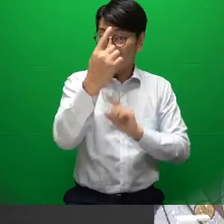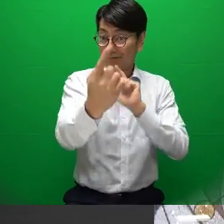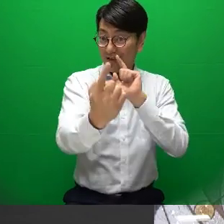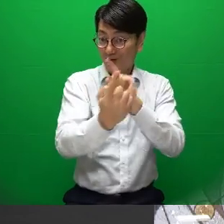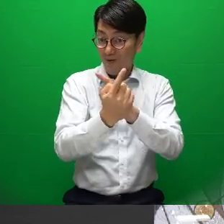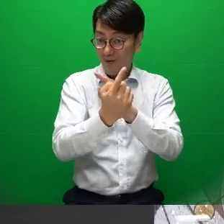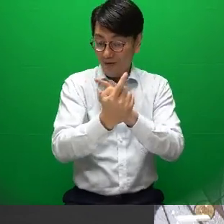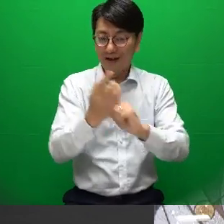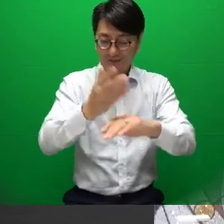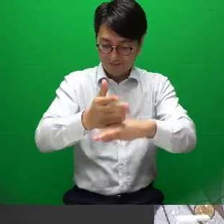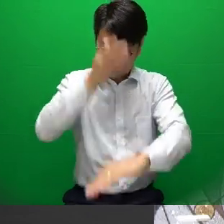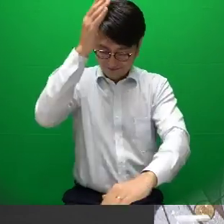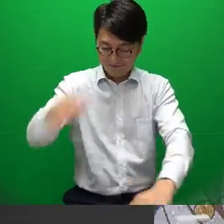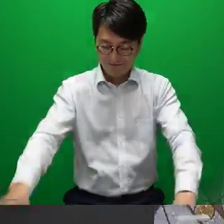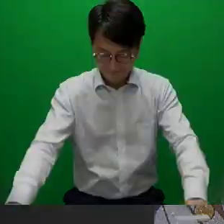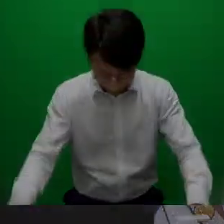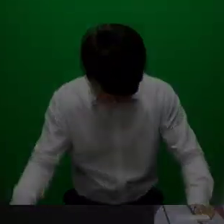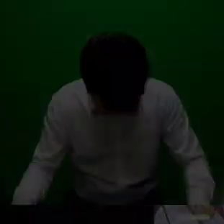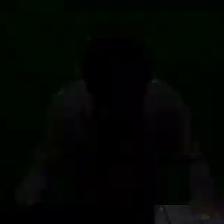かかりましょうありがとうございました